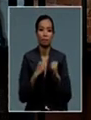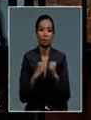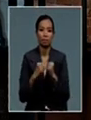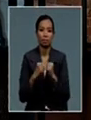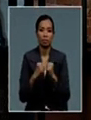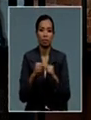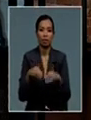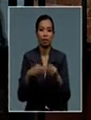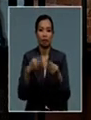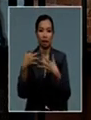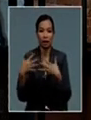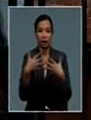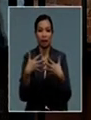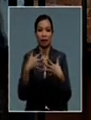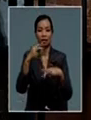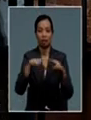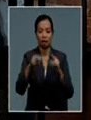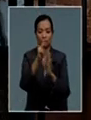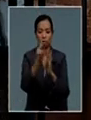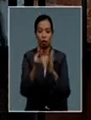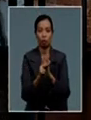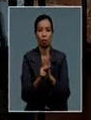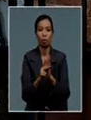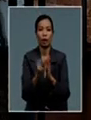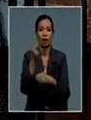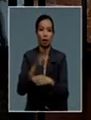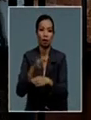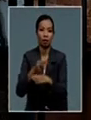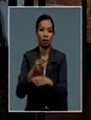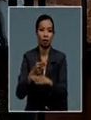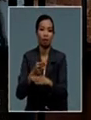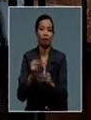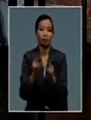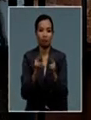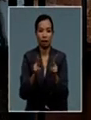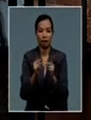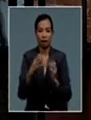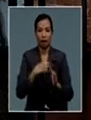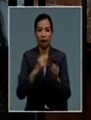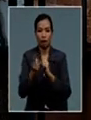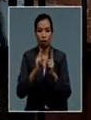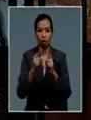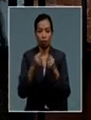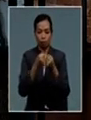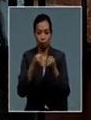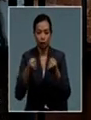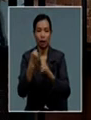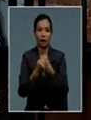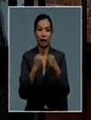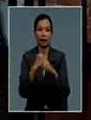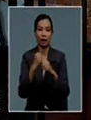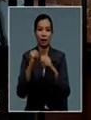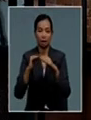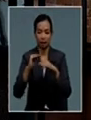ะให้สหรัฐเนี่ยเข้าไปควบคุมกฎหมายอาวุธปืนตอนนั้นเรามีการพูดคุยกันนะคะว่าอยากจะให้ขยับอายุการผู้เข้าไปซื้อหน่อยจาก